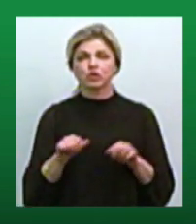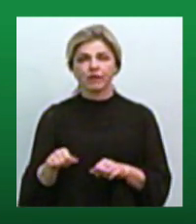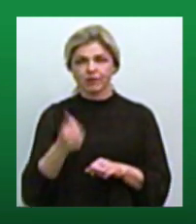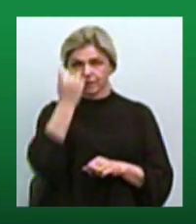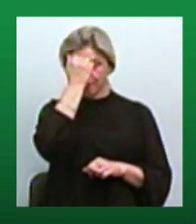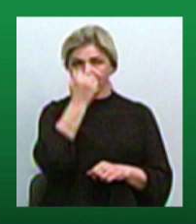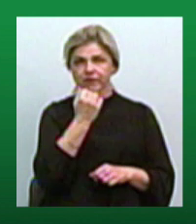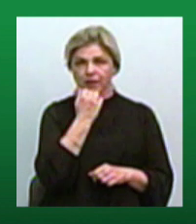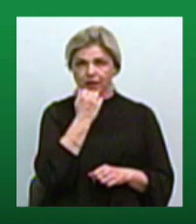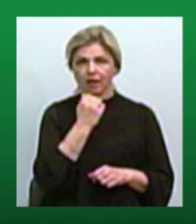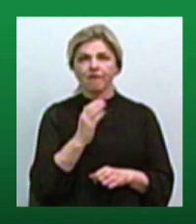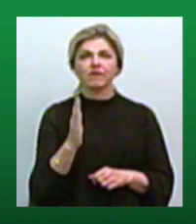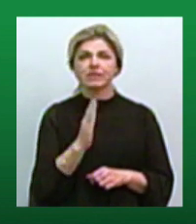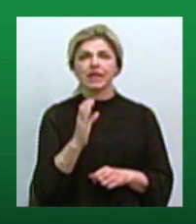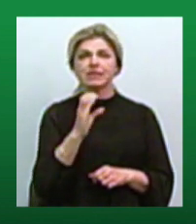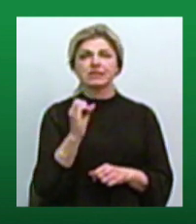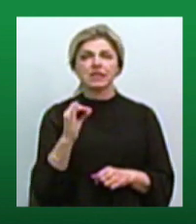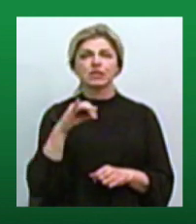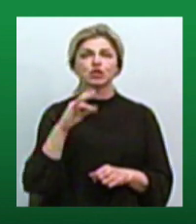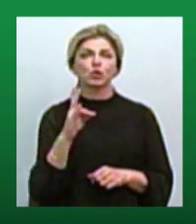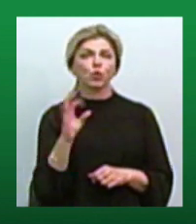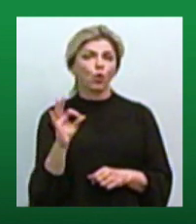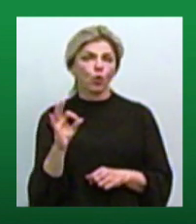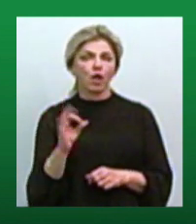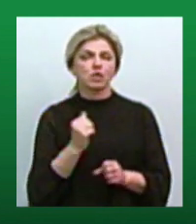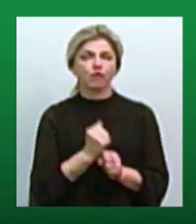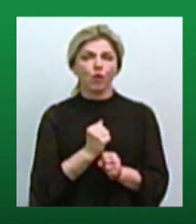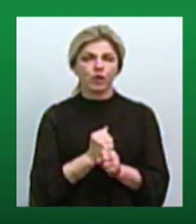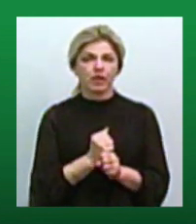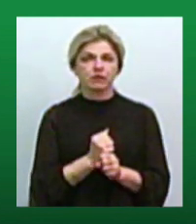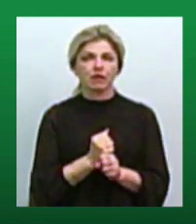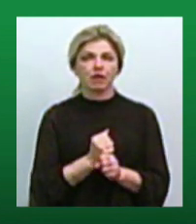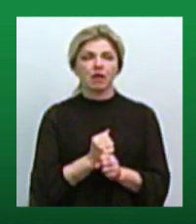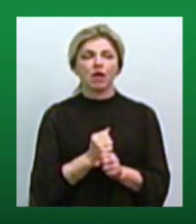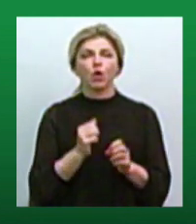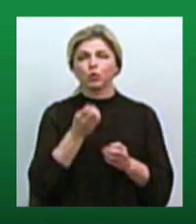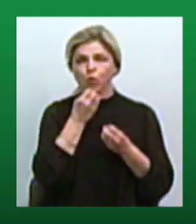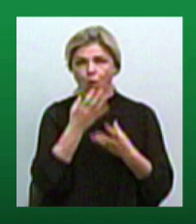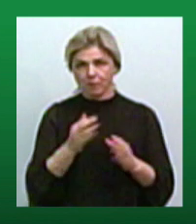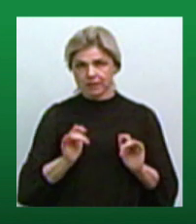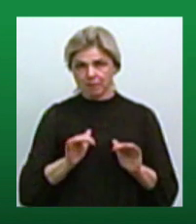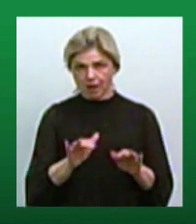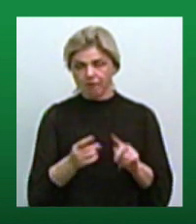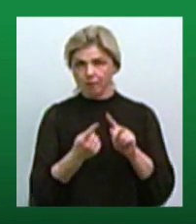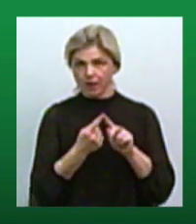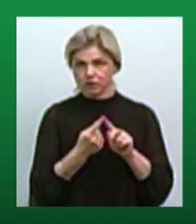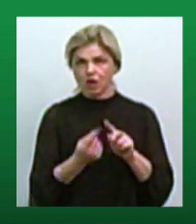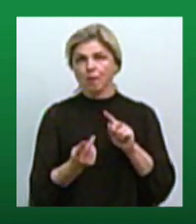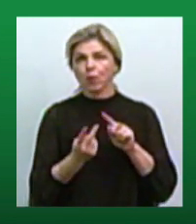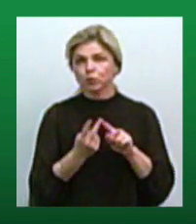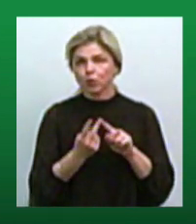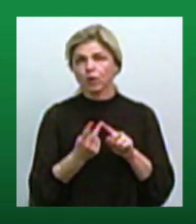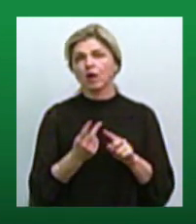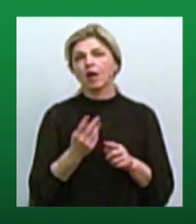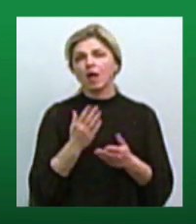завдяки В'ячеславу Сімченку створити якісь добрі справи. Це, по-перше. По-друге, це